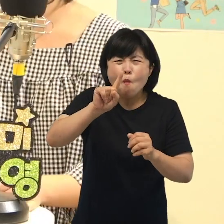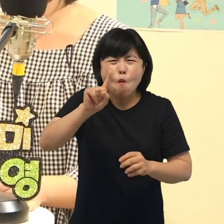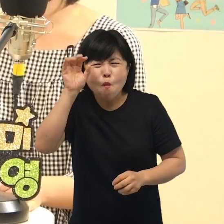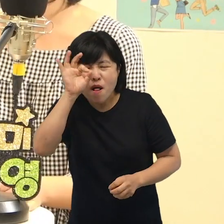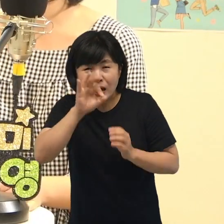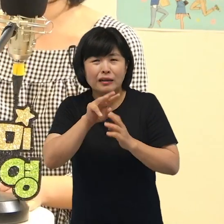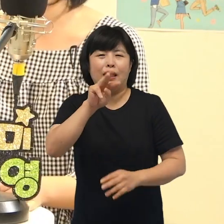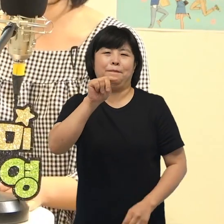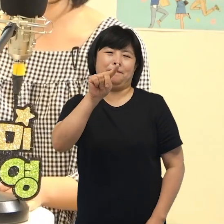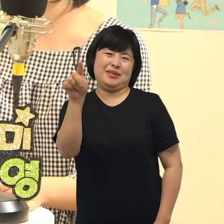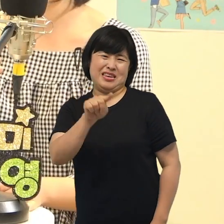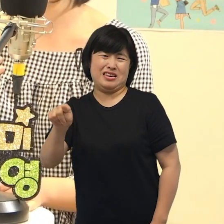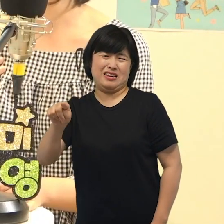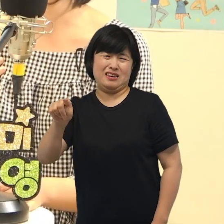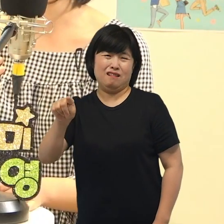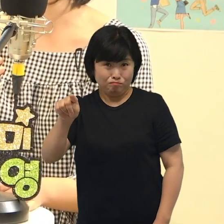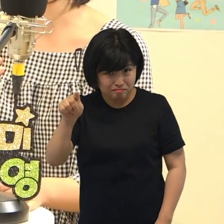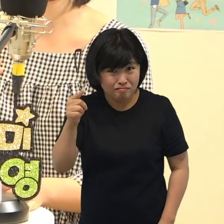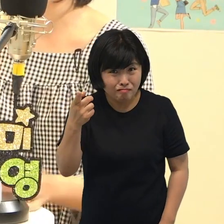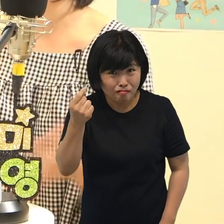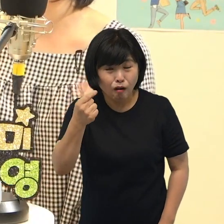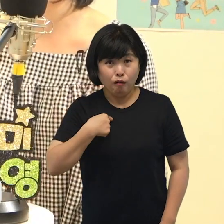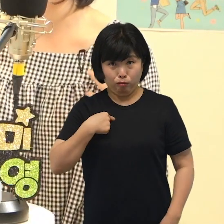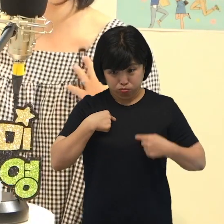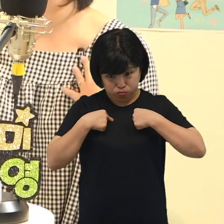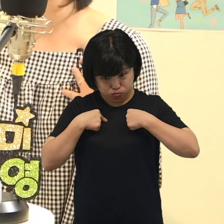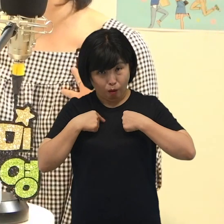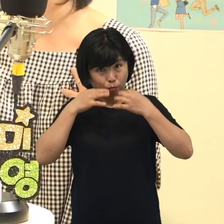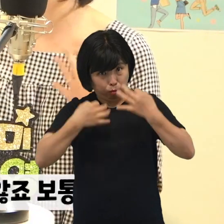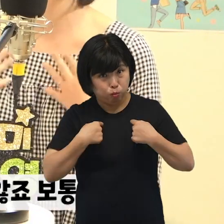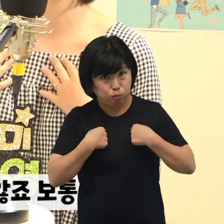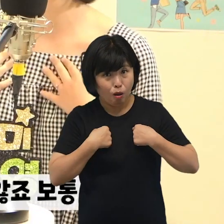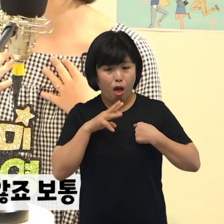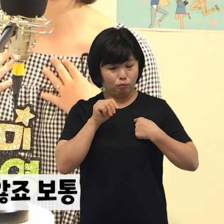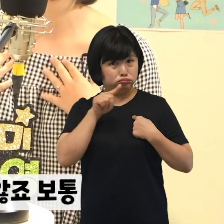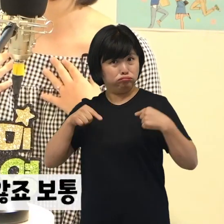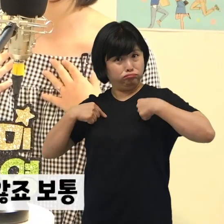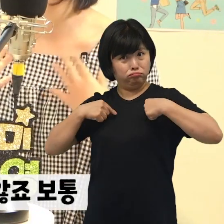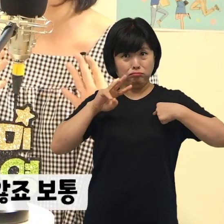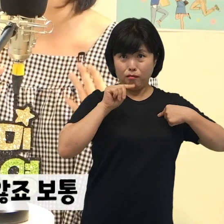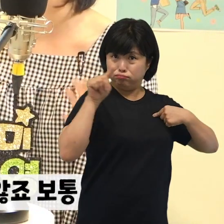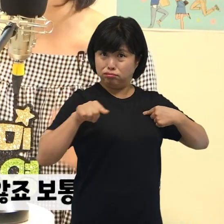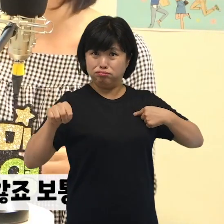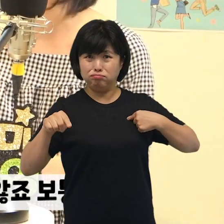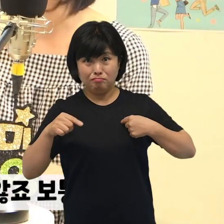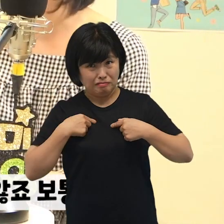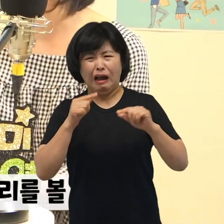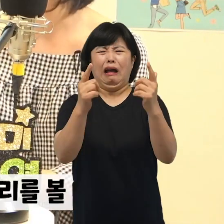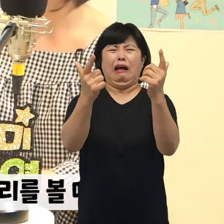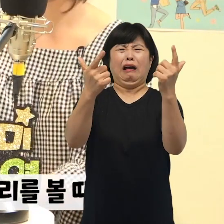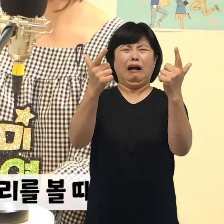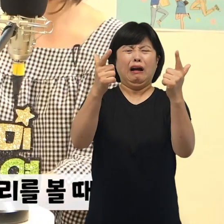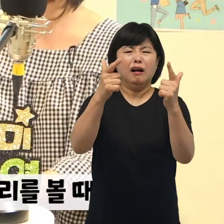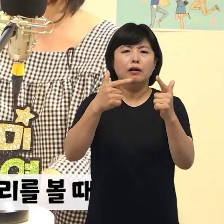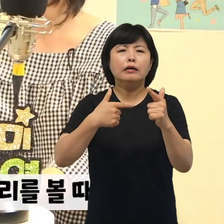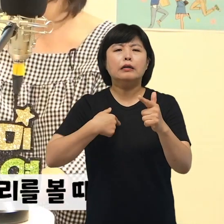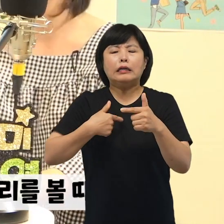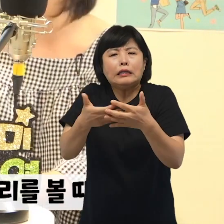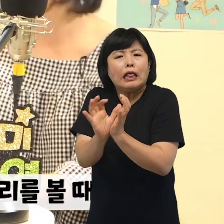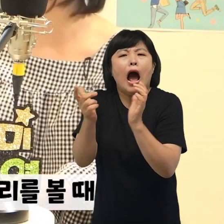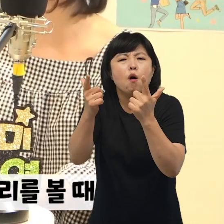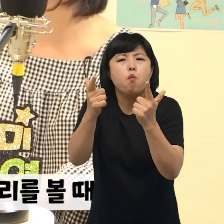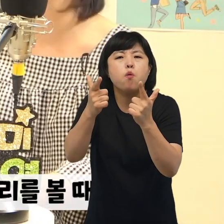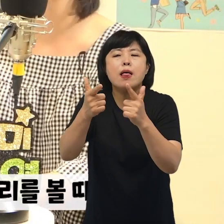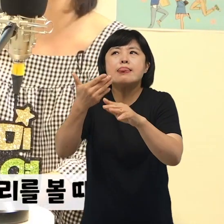찾아보고 저희가 MZ세대잖아요. 근데 그쵸. 저희가 저희를 보고 우리는 MZ세대야 이러고 다니진 않죠 보통. 안 그러죠. 그렇죠?